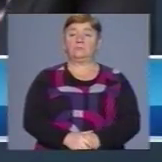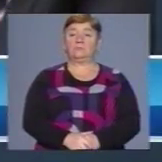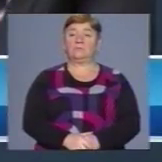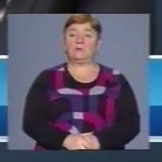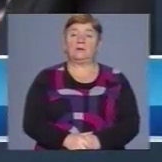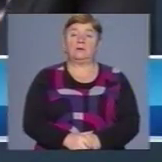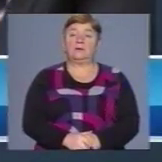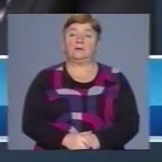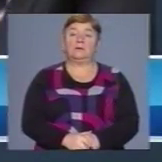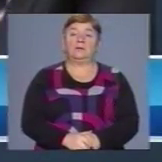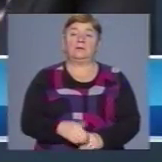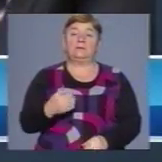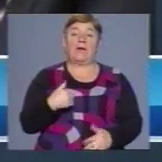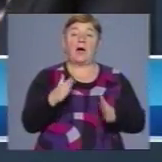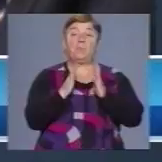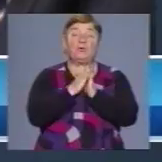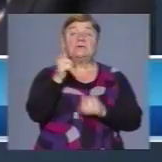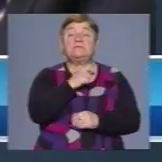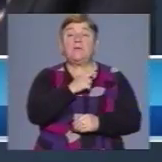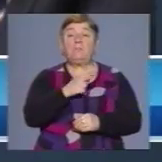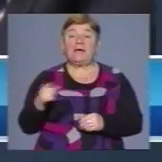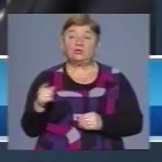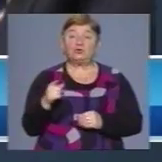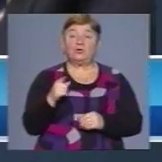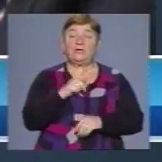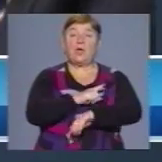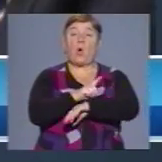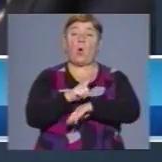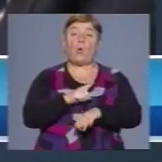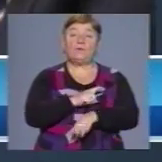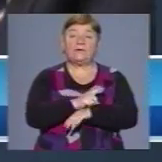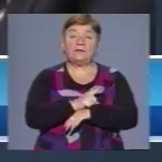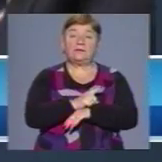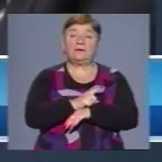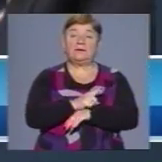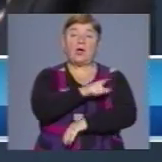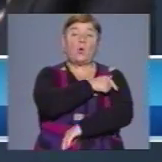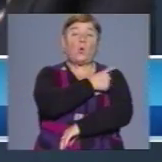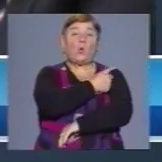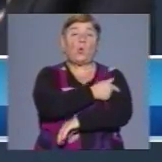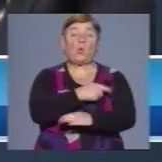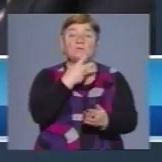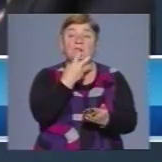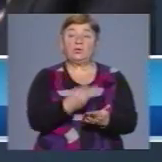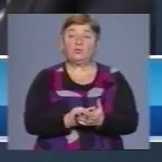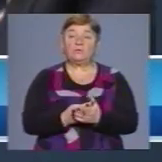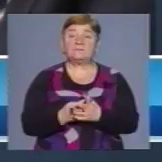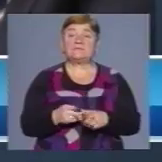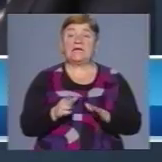На протязі перших годин госпіталізації стан почав різко